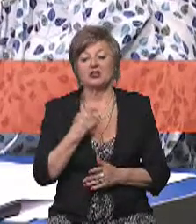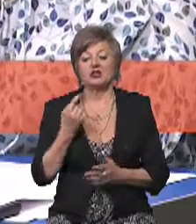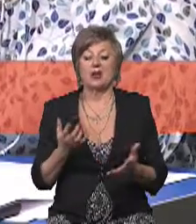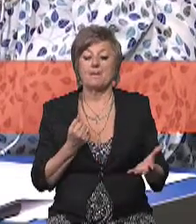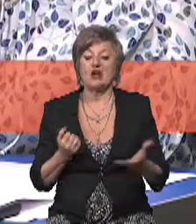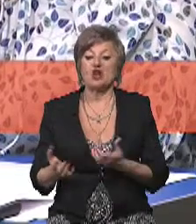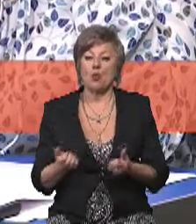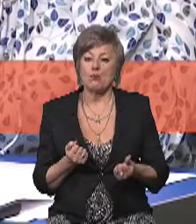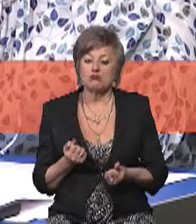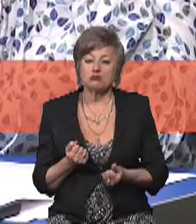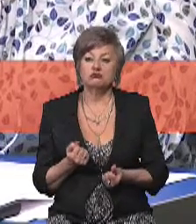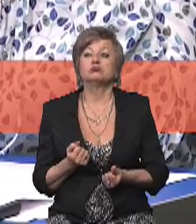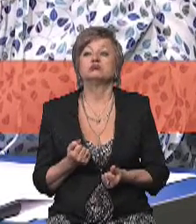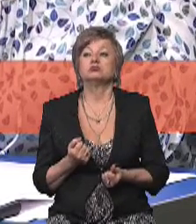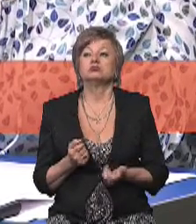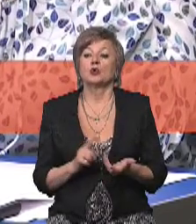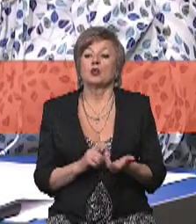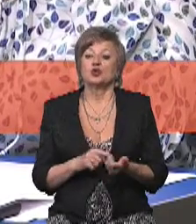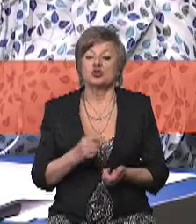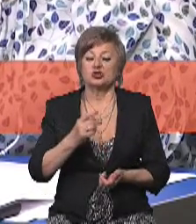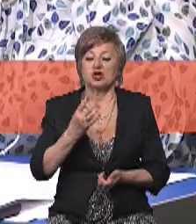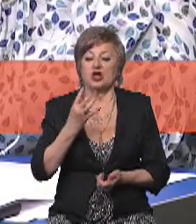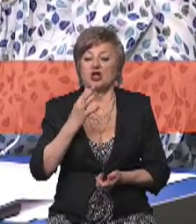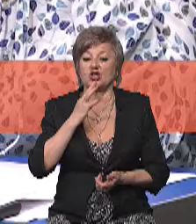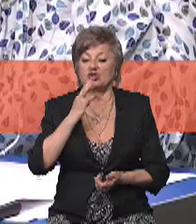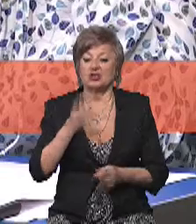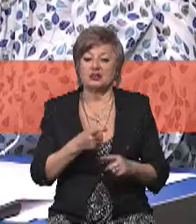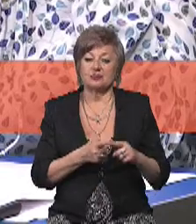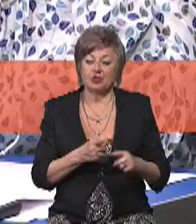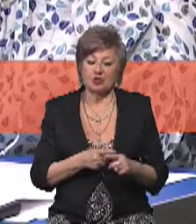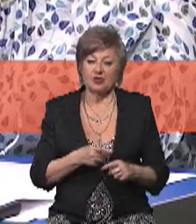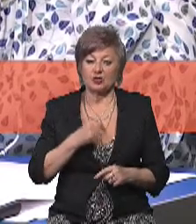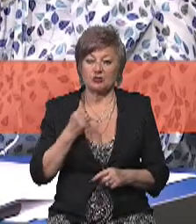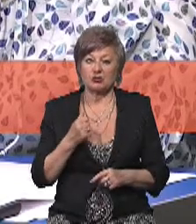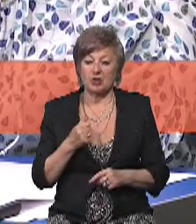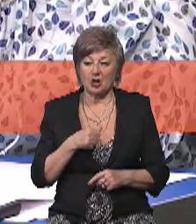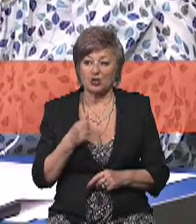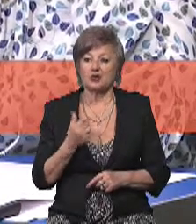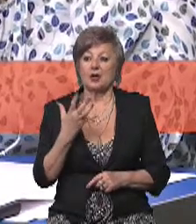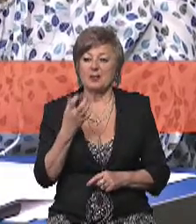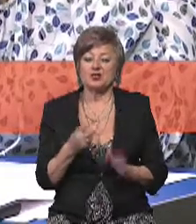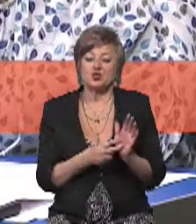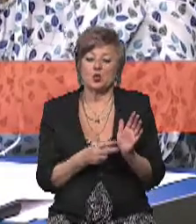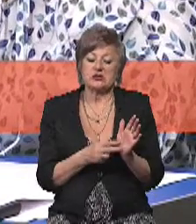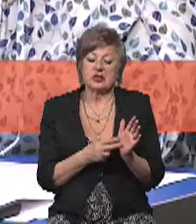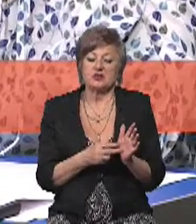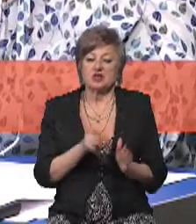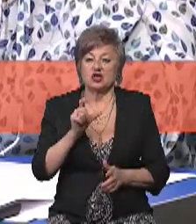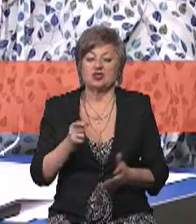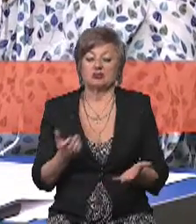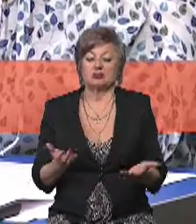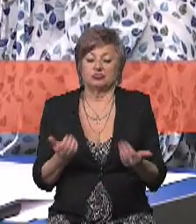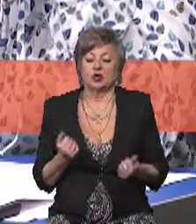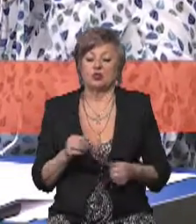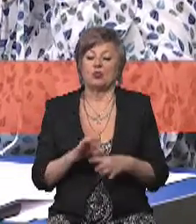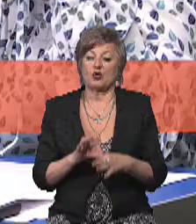прийоми. Ми порахували за 4,5 роки 577 особистих прийомів було